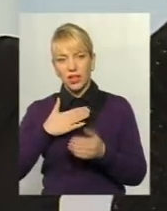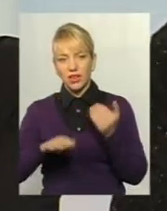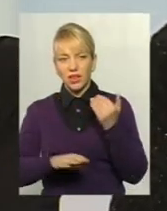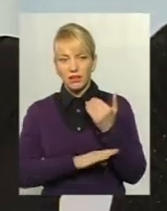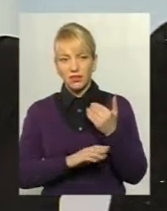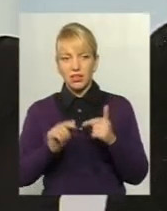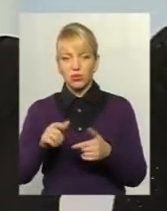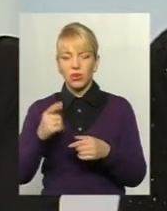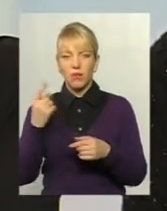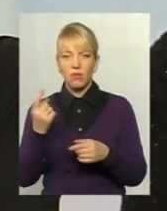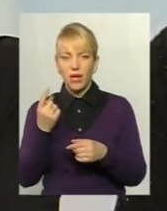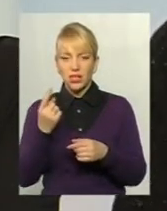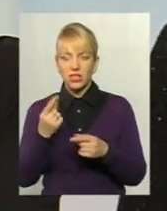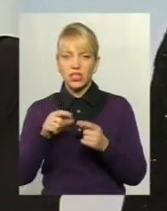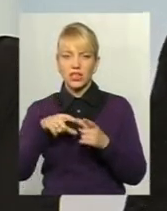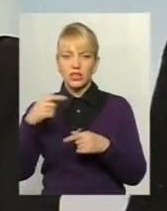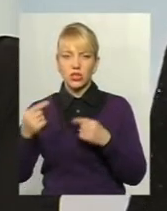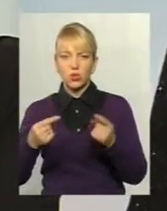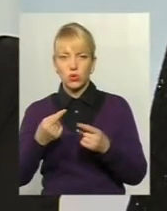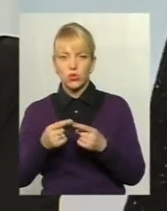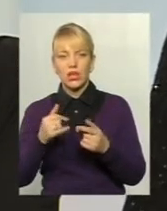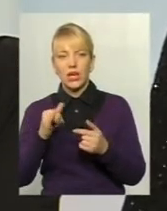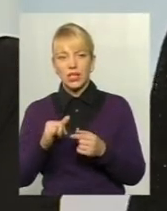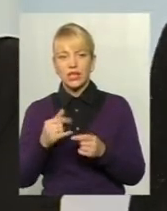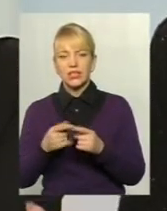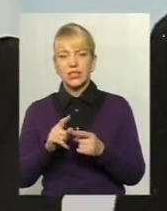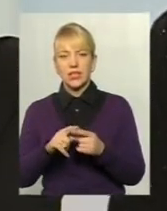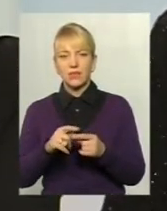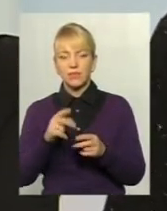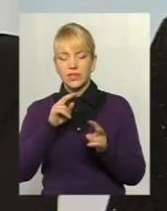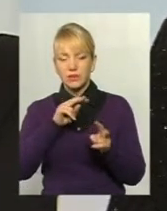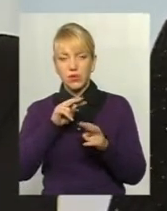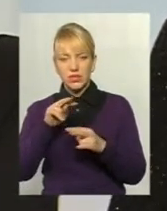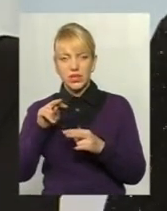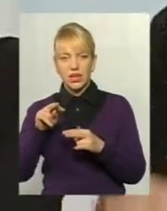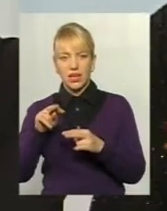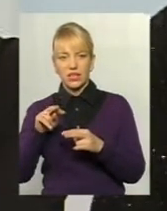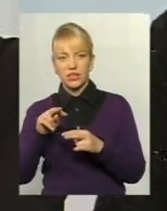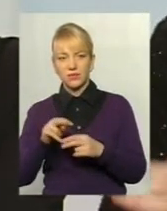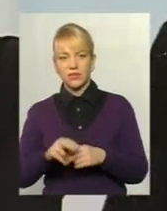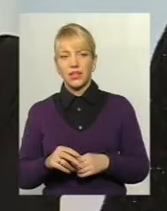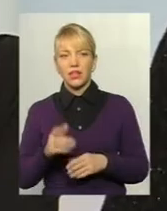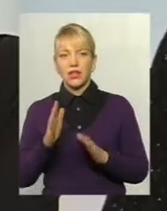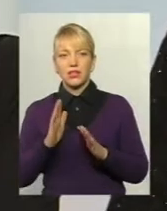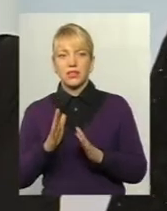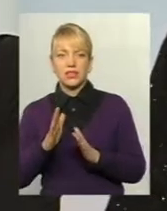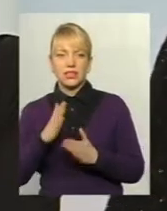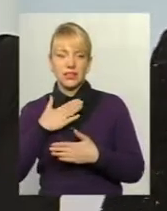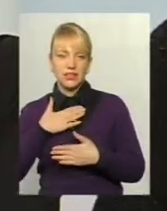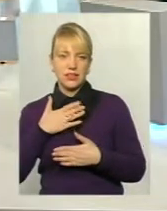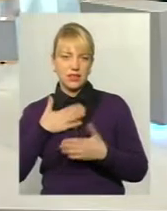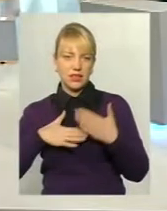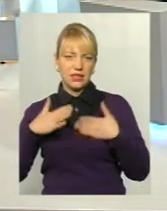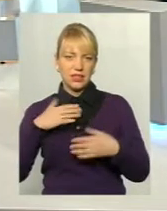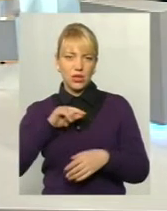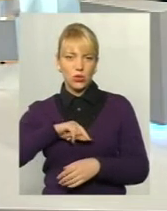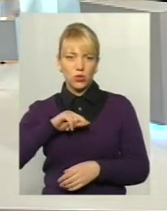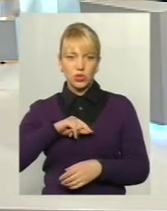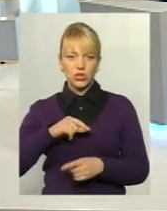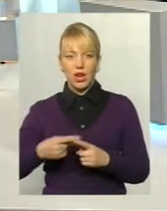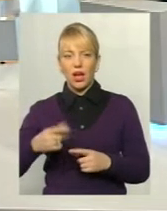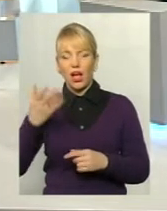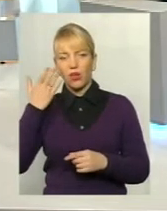брунічка, перший листочок, і це за цим спостерігати тільки милуюся душа. А тим більше, коли